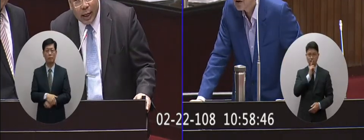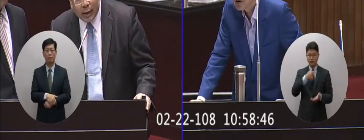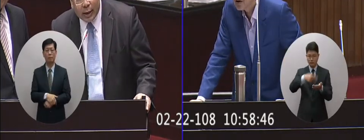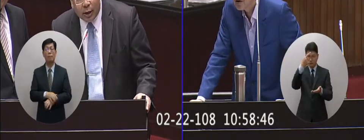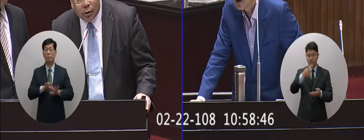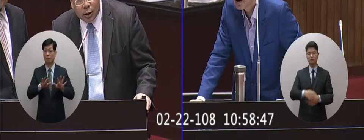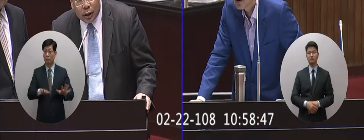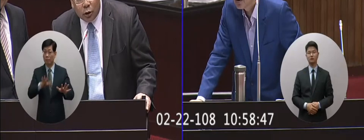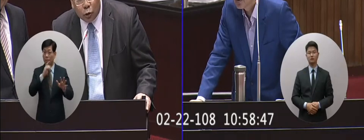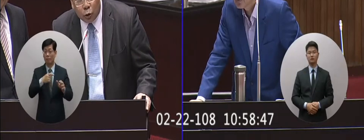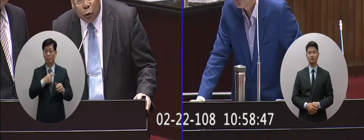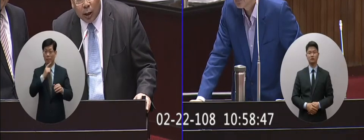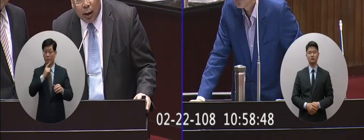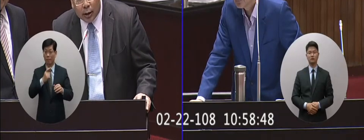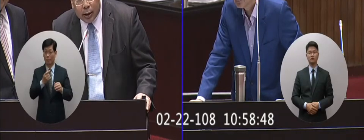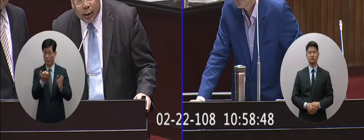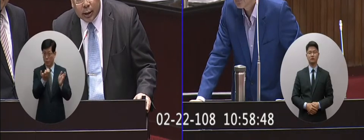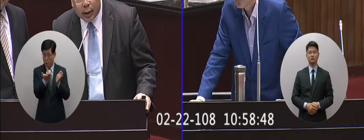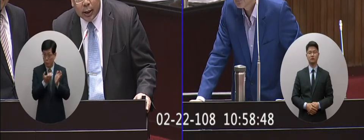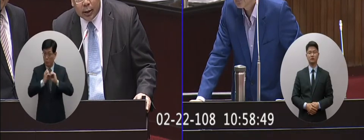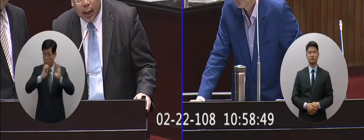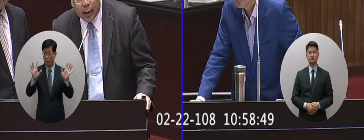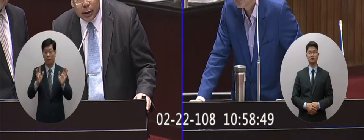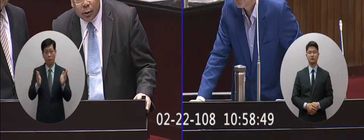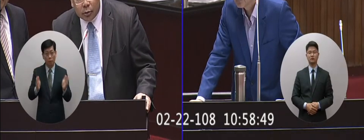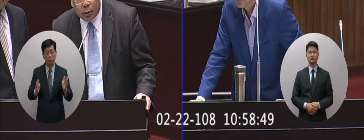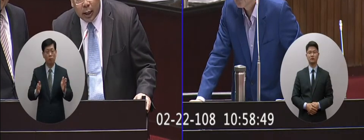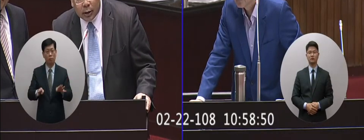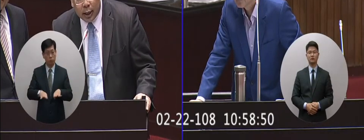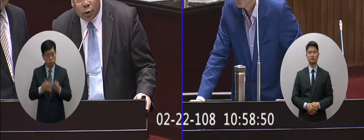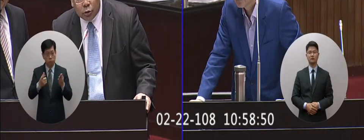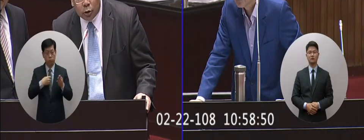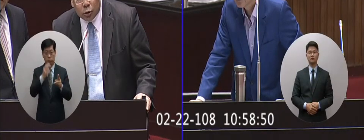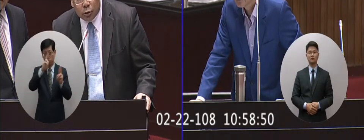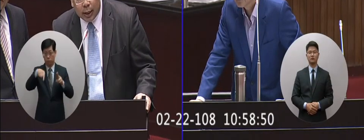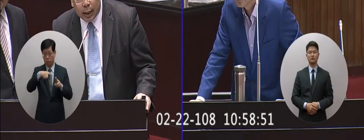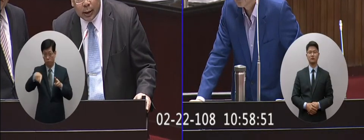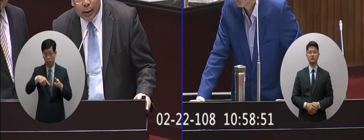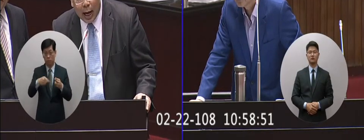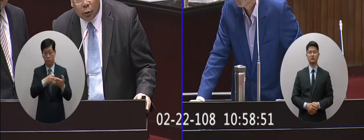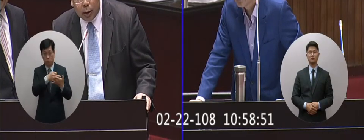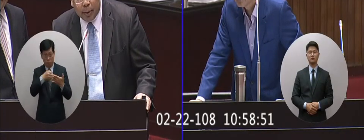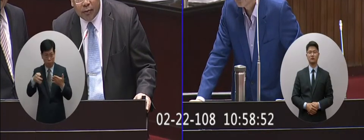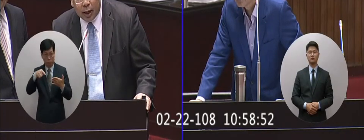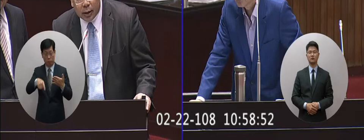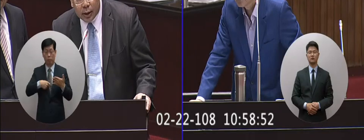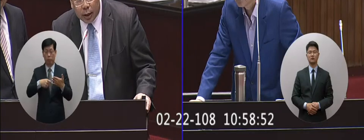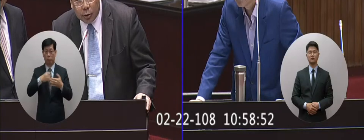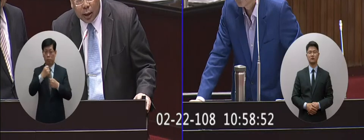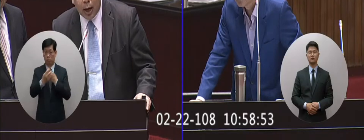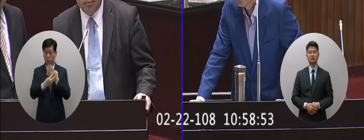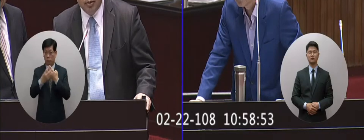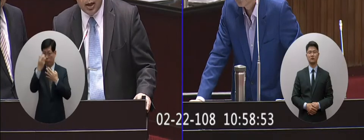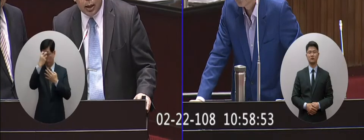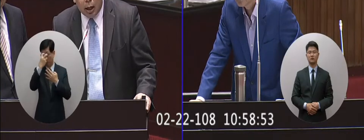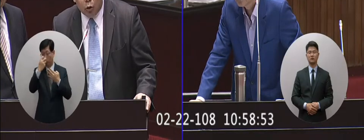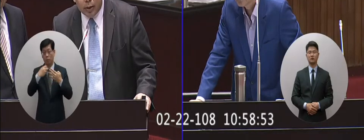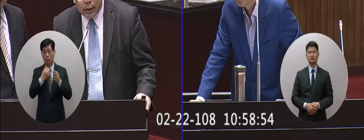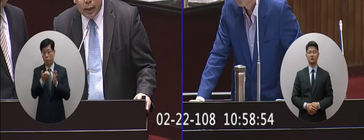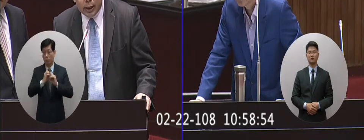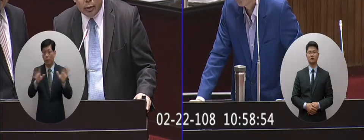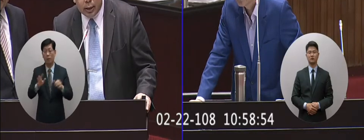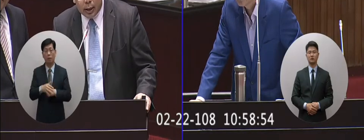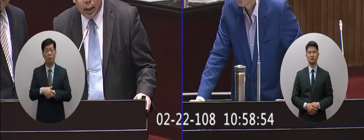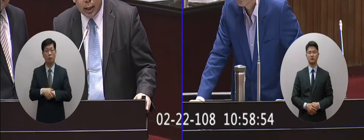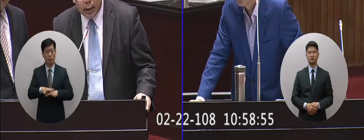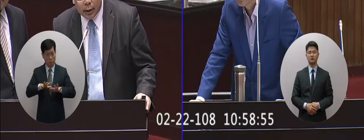我们现在就是进入预告的期间，来进入电子联署的作业查对办法的这个预告。 那我